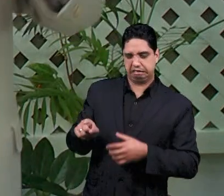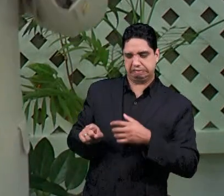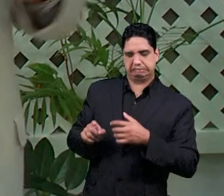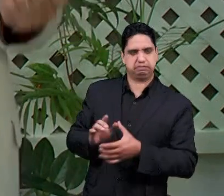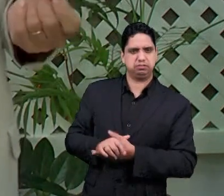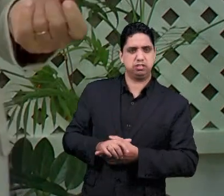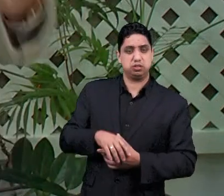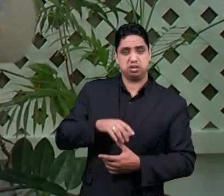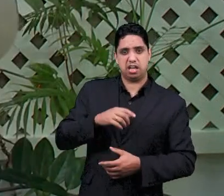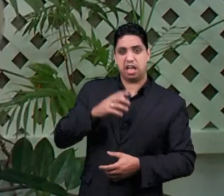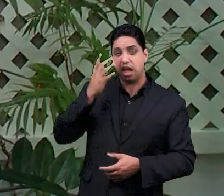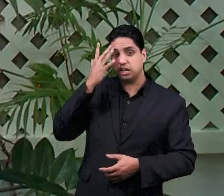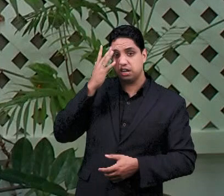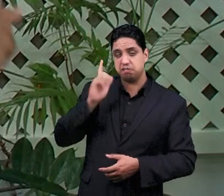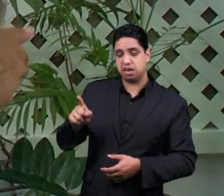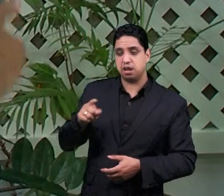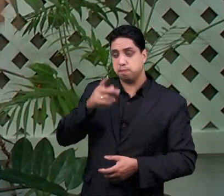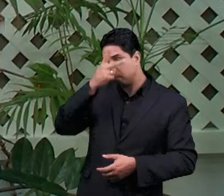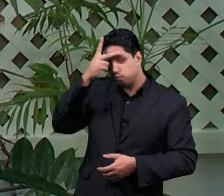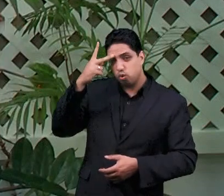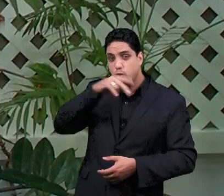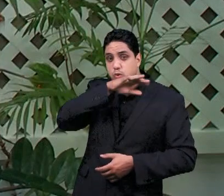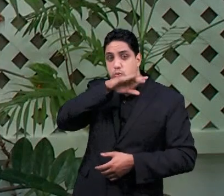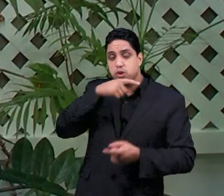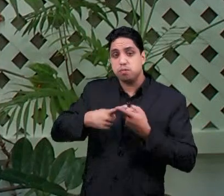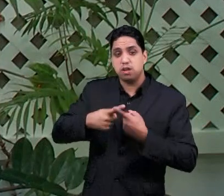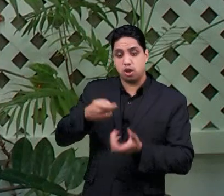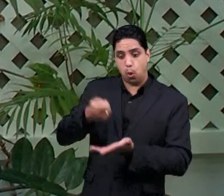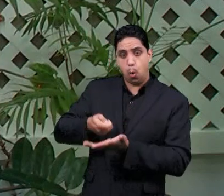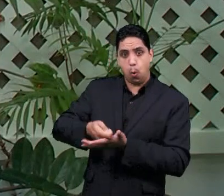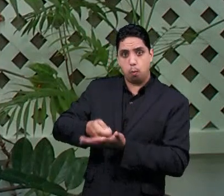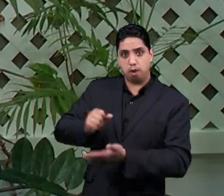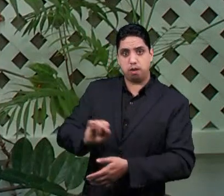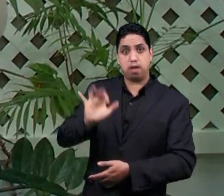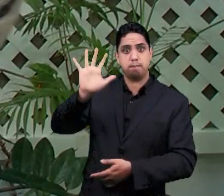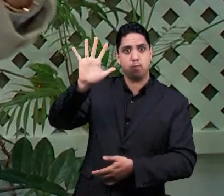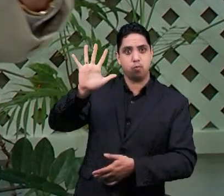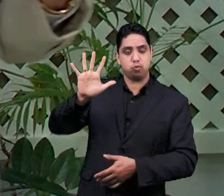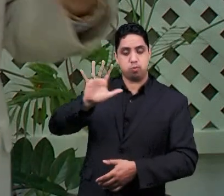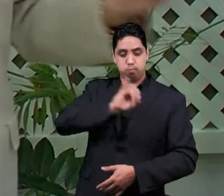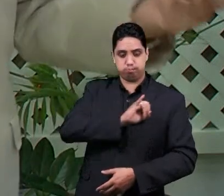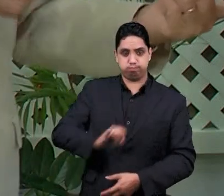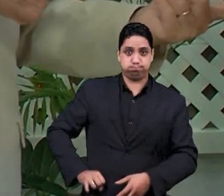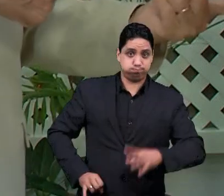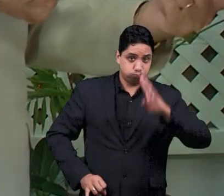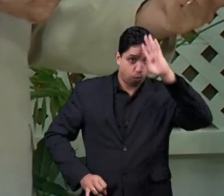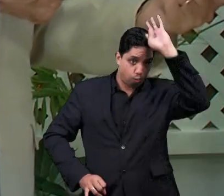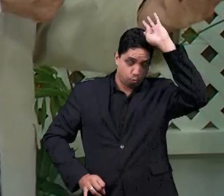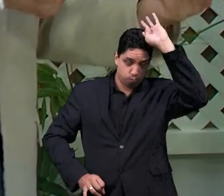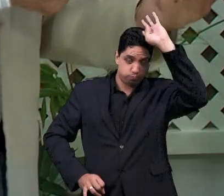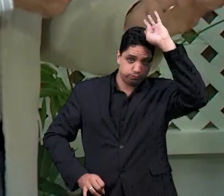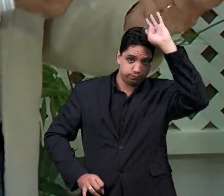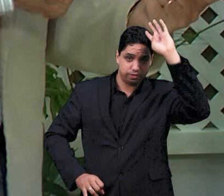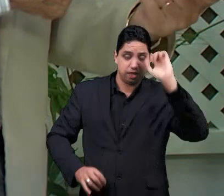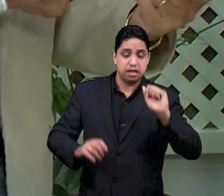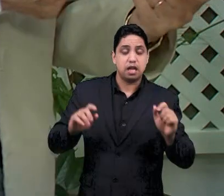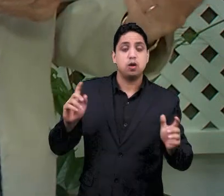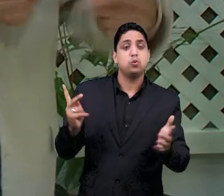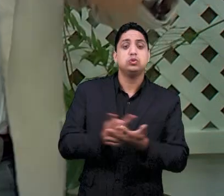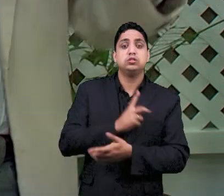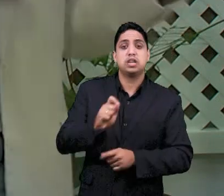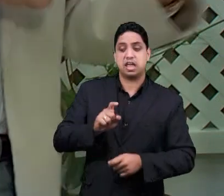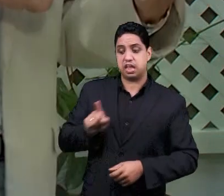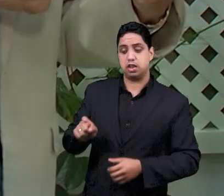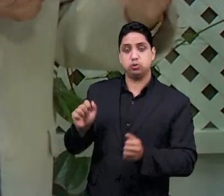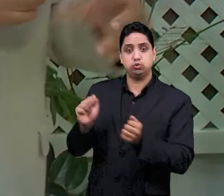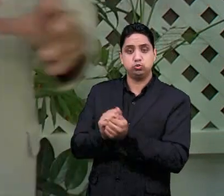vu de ceux qui habitaient dans la région parce qu'il demandait les impôts pour l'Empire romain. Donc, il était là avec